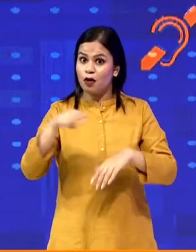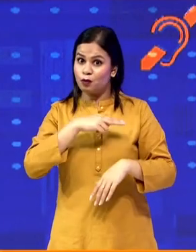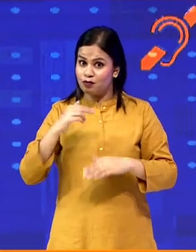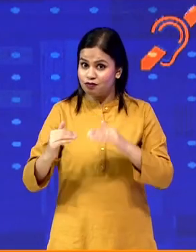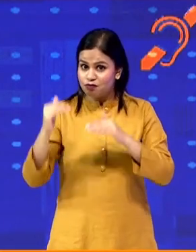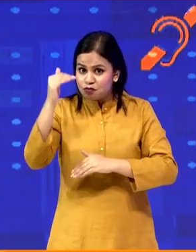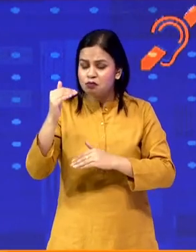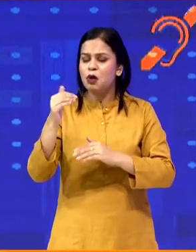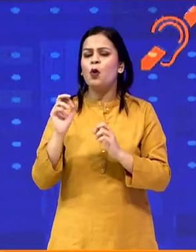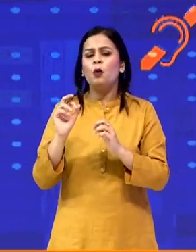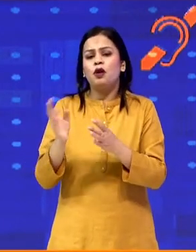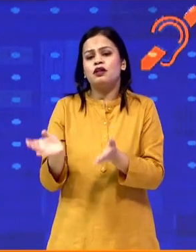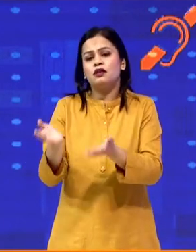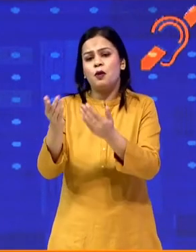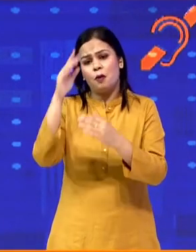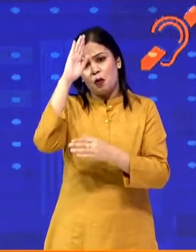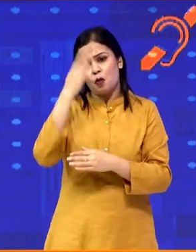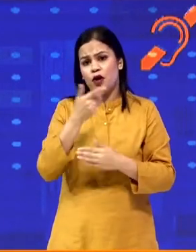ब्लेस्ड